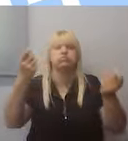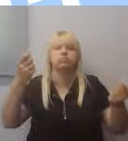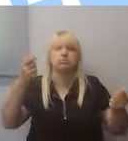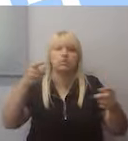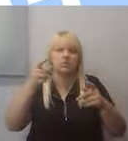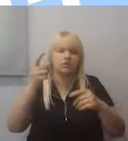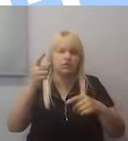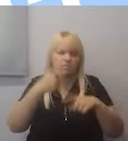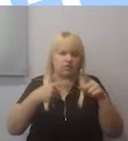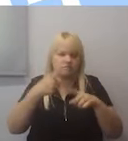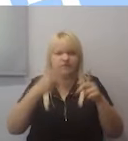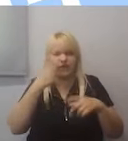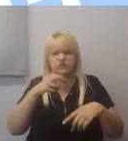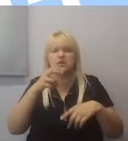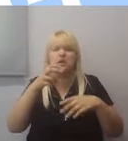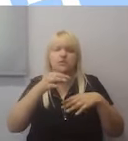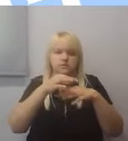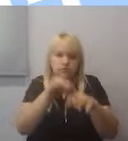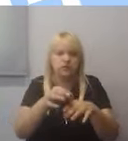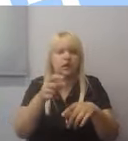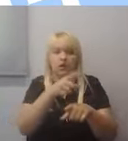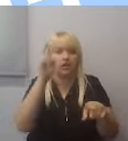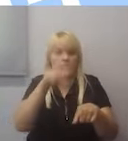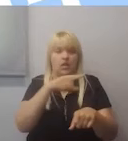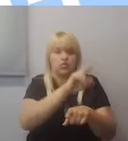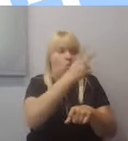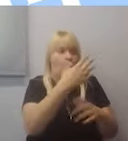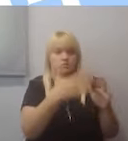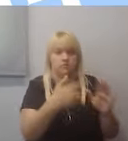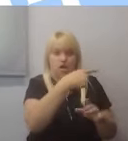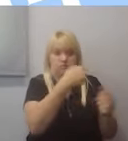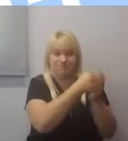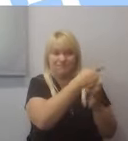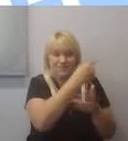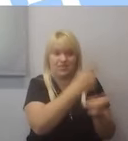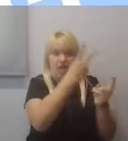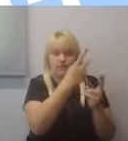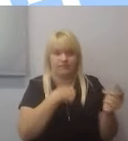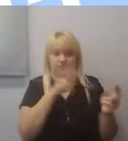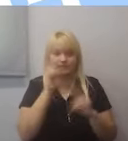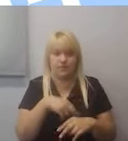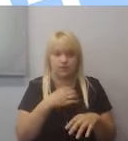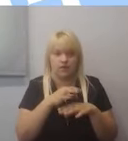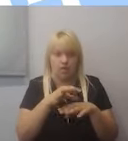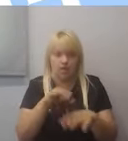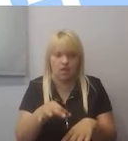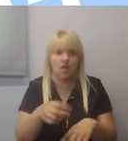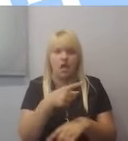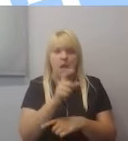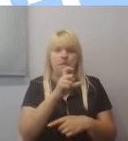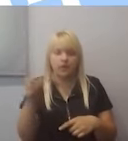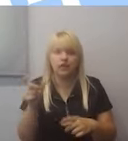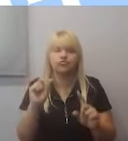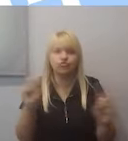laukā jo viņi nemaz nezina ka otrā galā māja deg ja nu nu ir brīdis kurā brīdī tev un tai pat